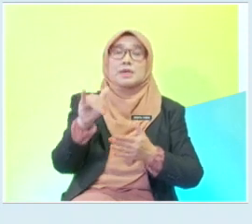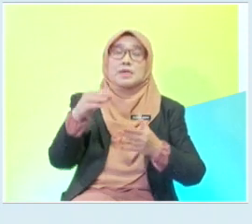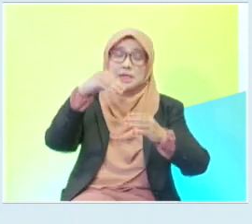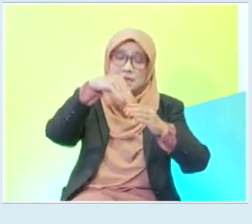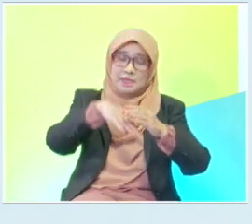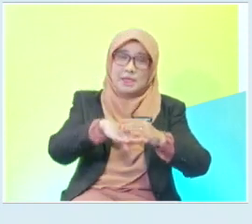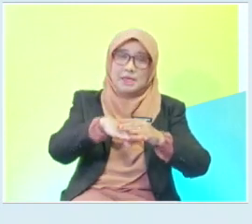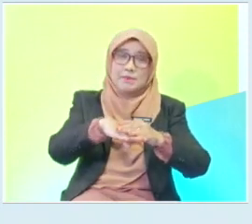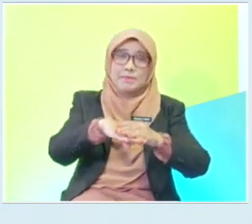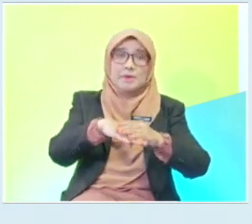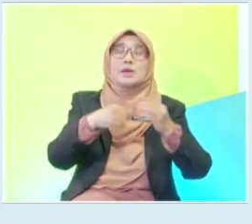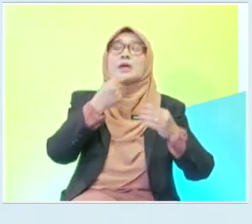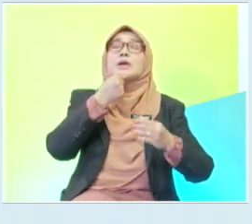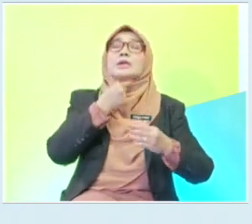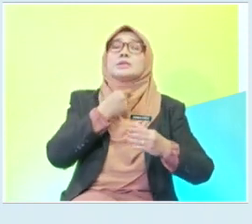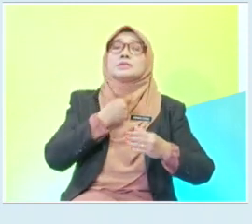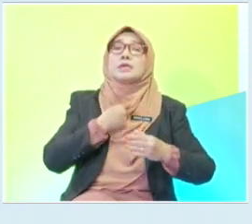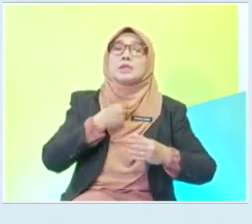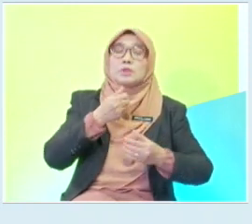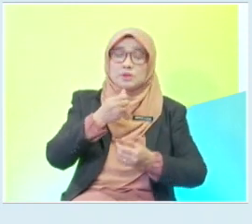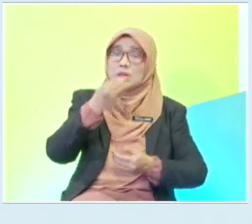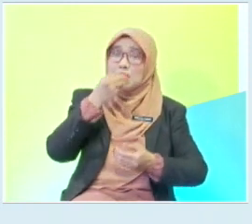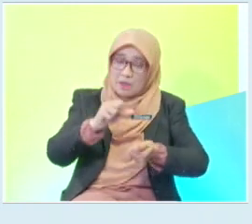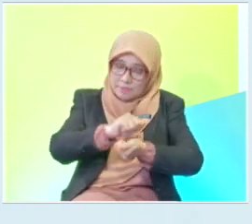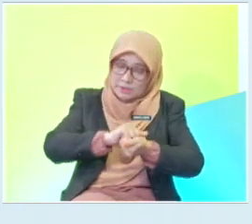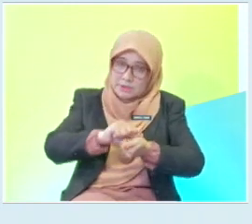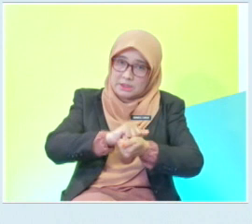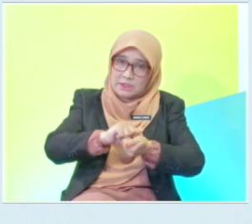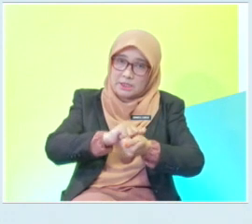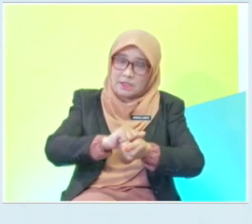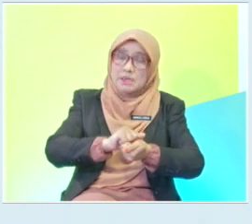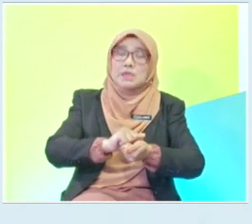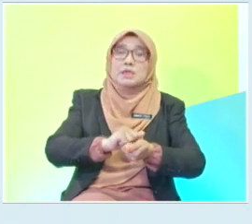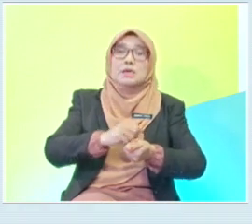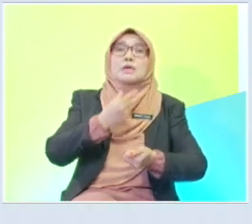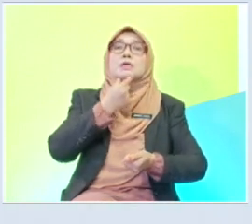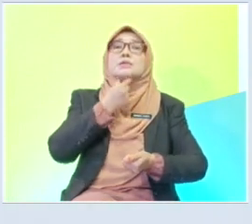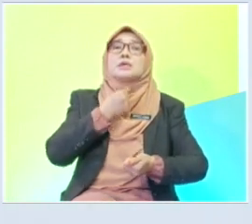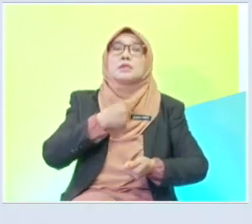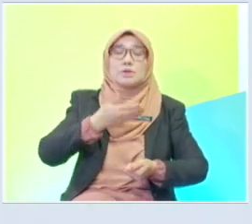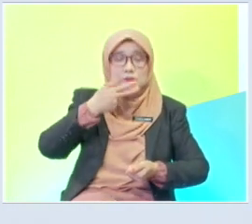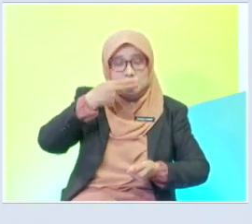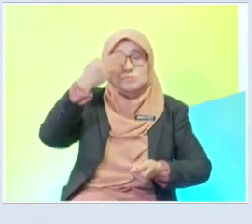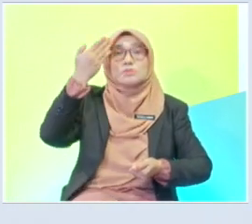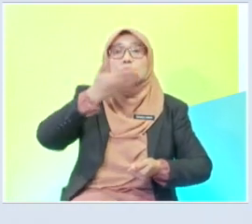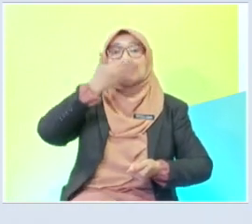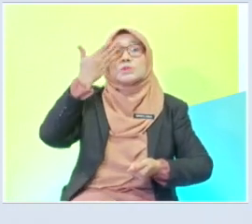adalah gambar rajah bagi salur pencernaan dan satu lagi sistem salur pernafasan.